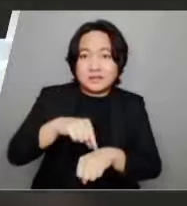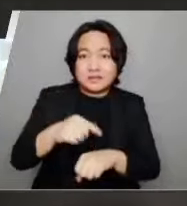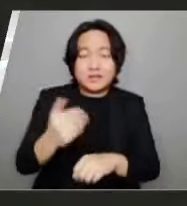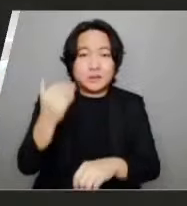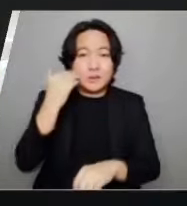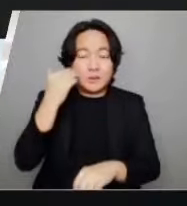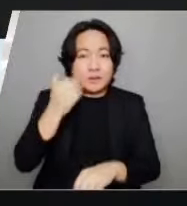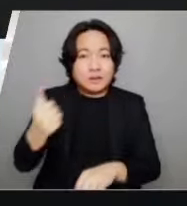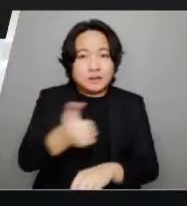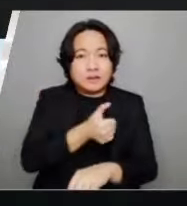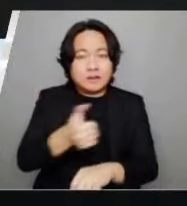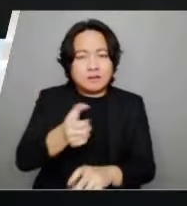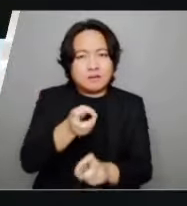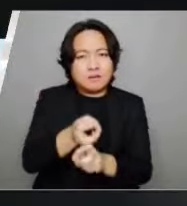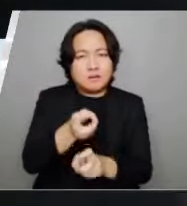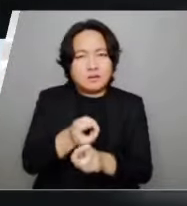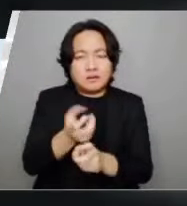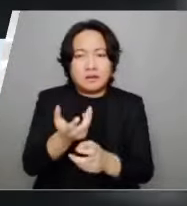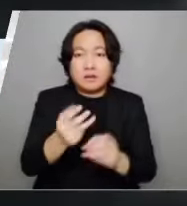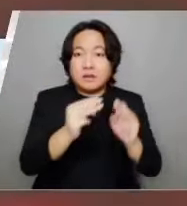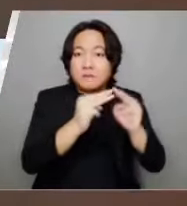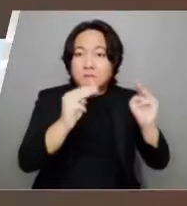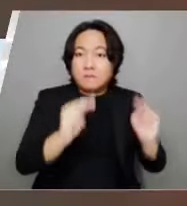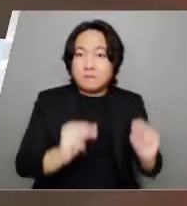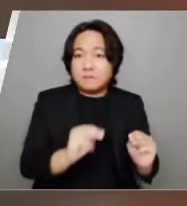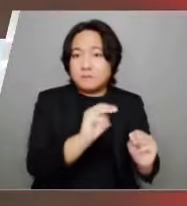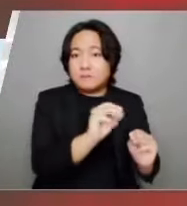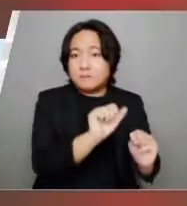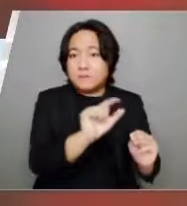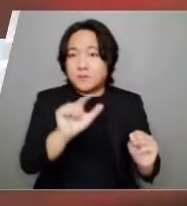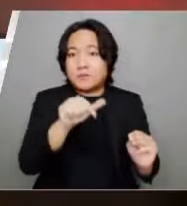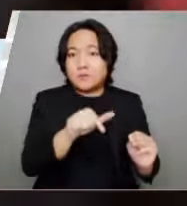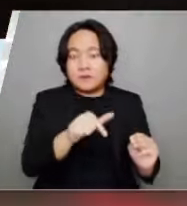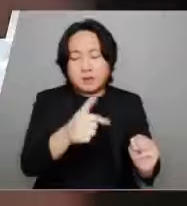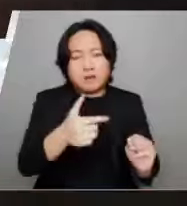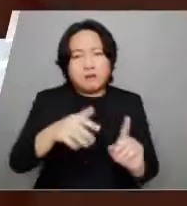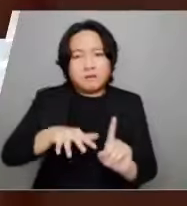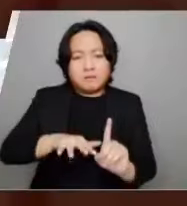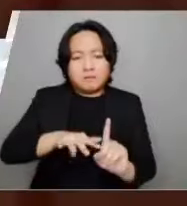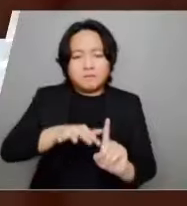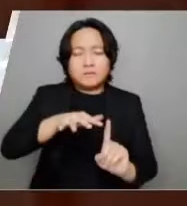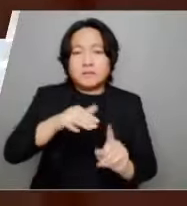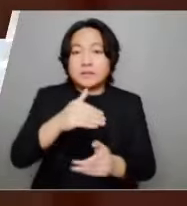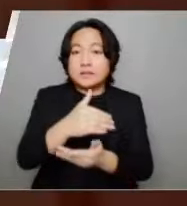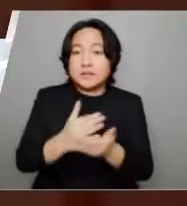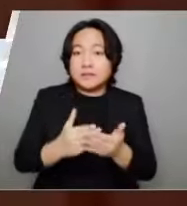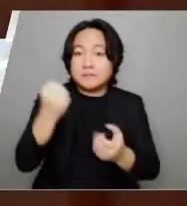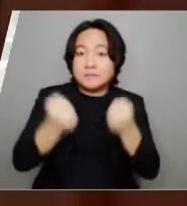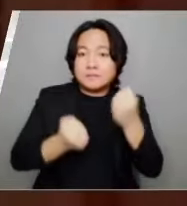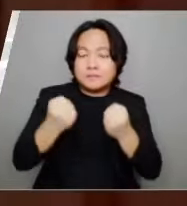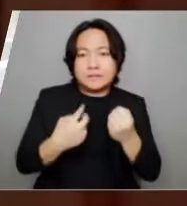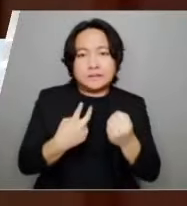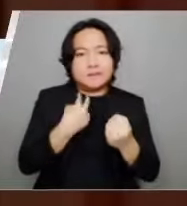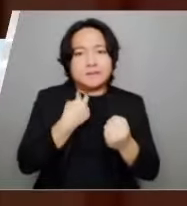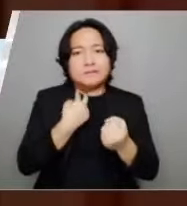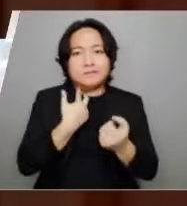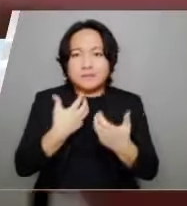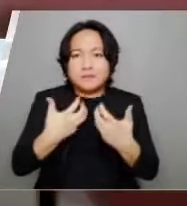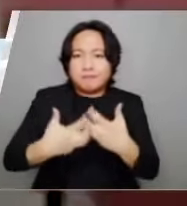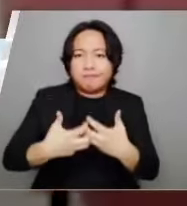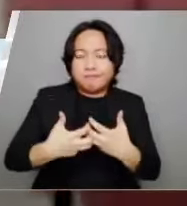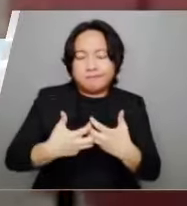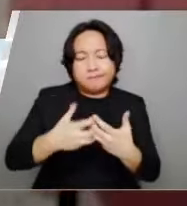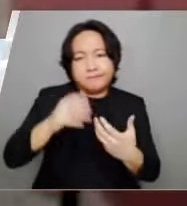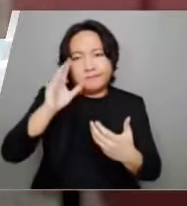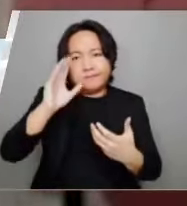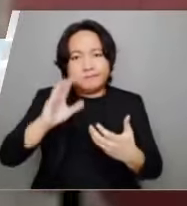sa isang mall. Abot dibdib ang tubig kaya ilang sasakyan ang tumirik. Sa Marikina, mahigit 2,000 pamilya ang